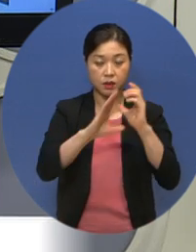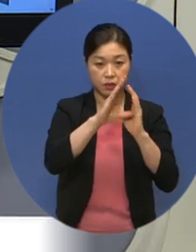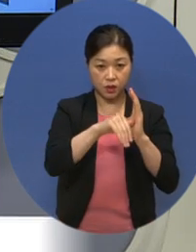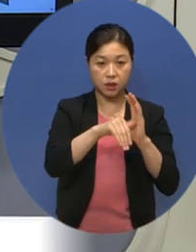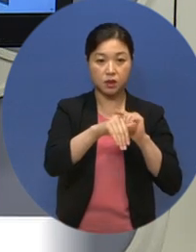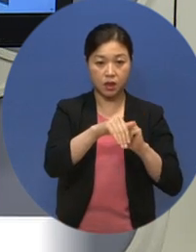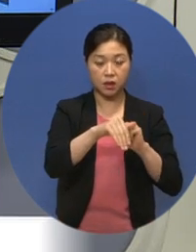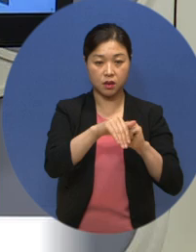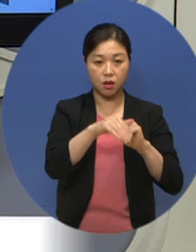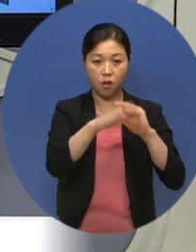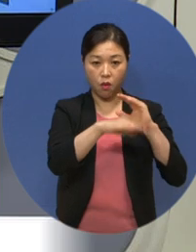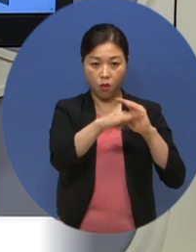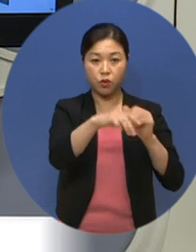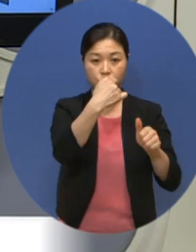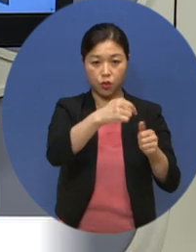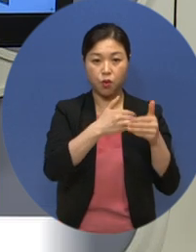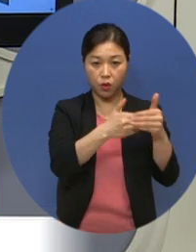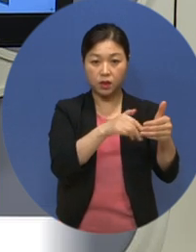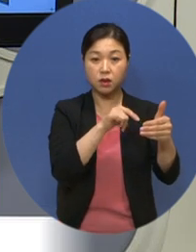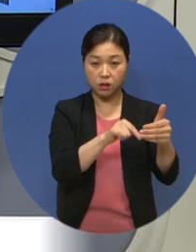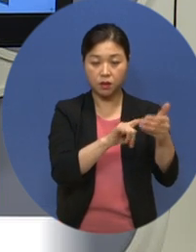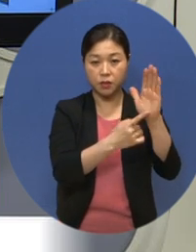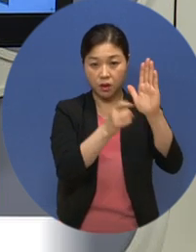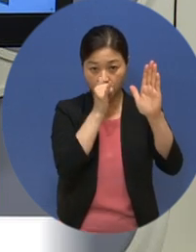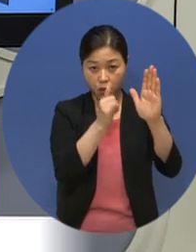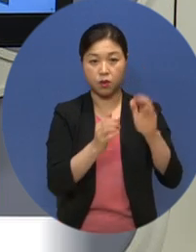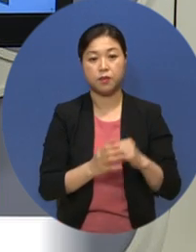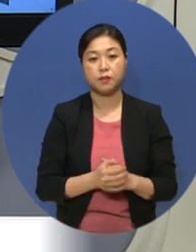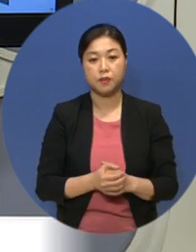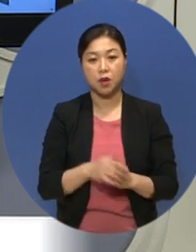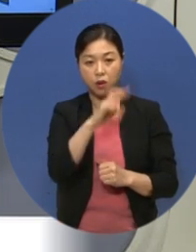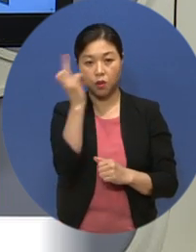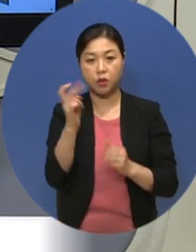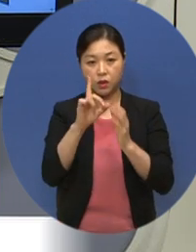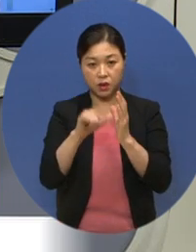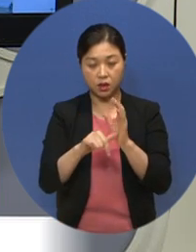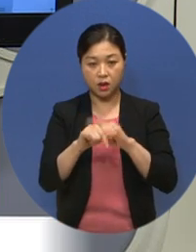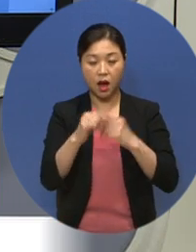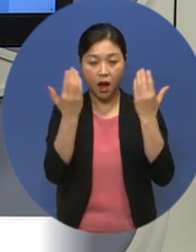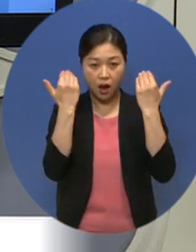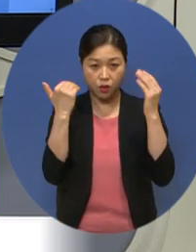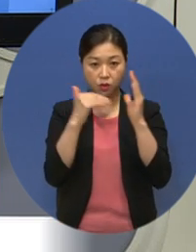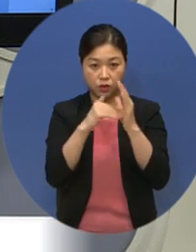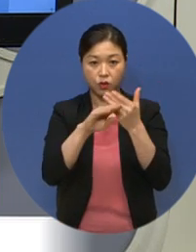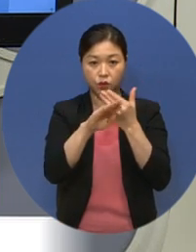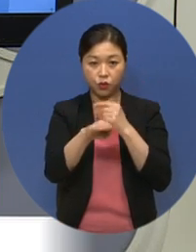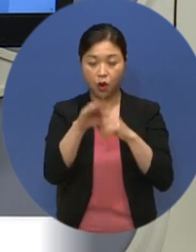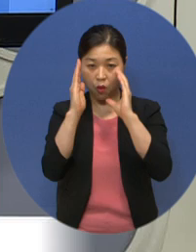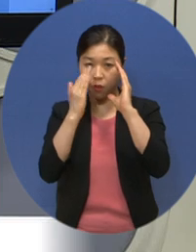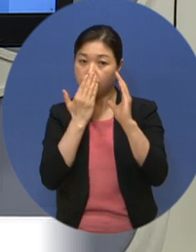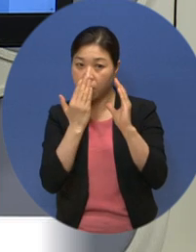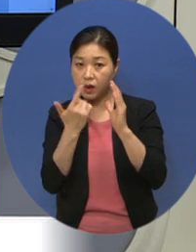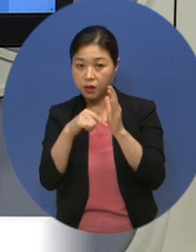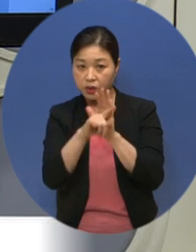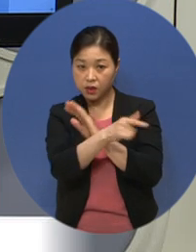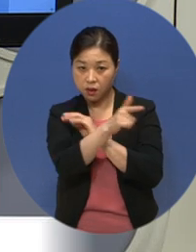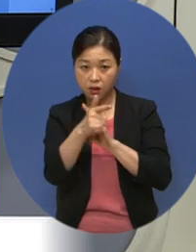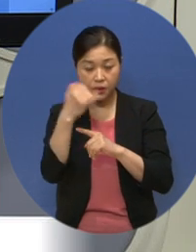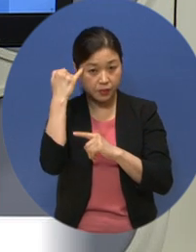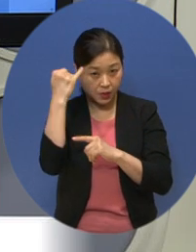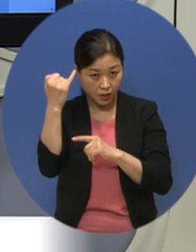교육과정 에 해당하는 교육 콘텐츠를 방영 하며 오후에는 방과후 학습이 가능하도록 다양한 창의 융합